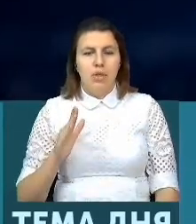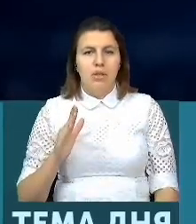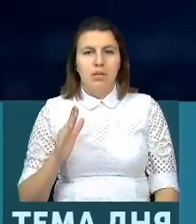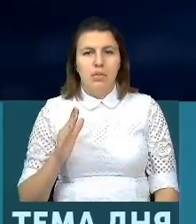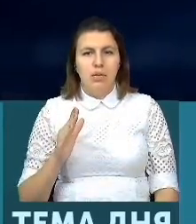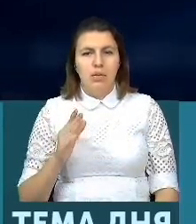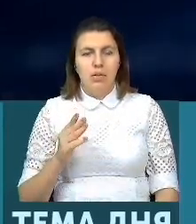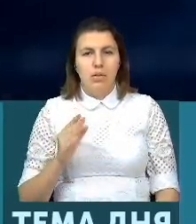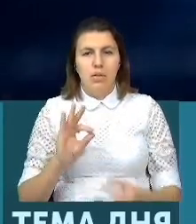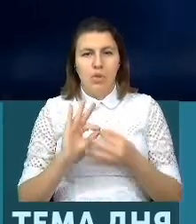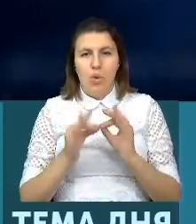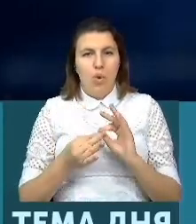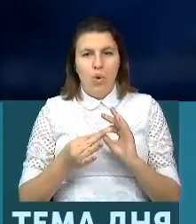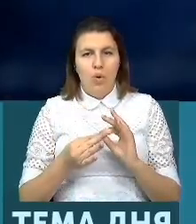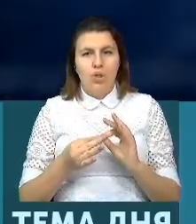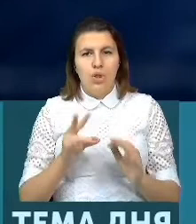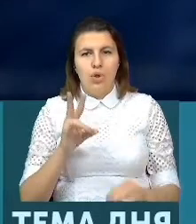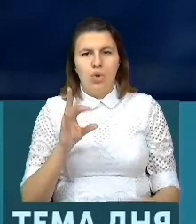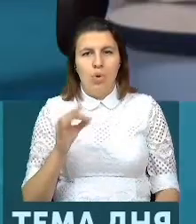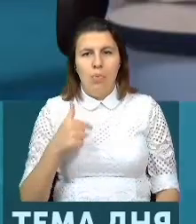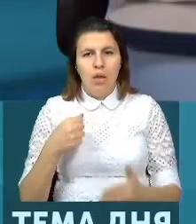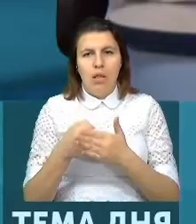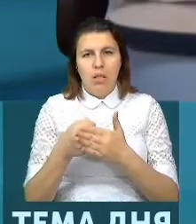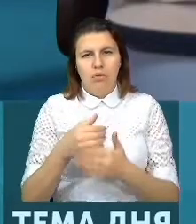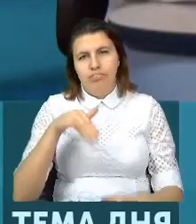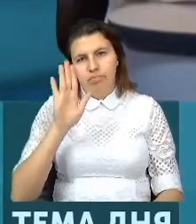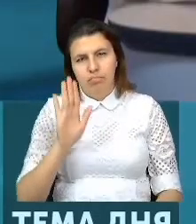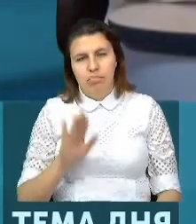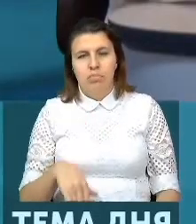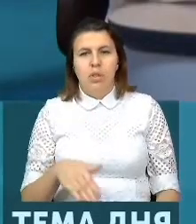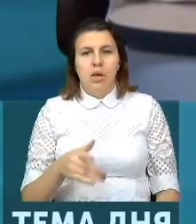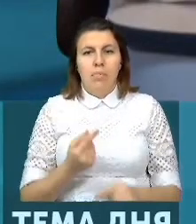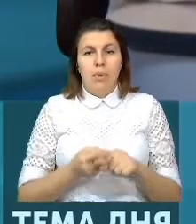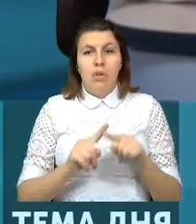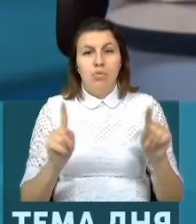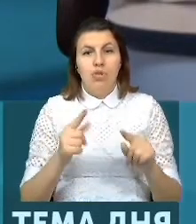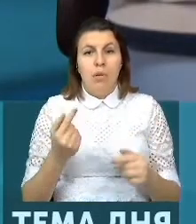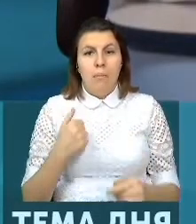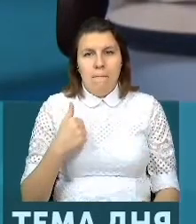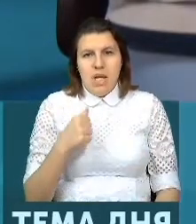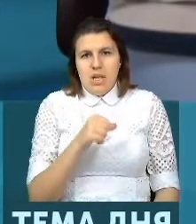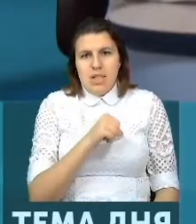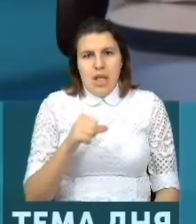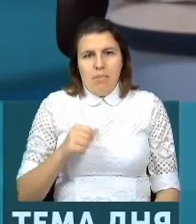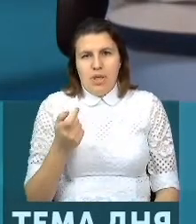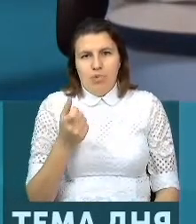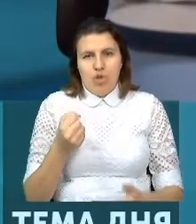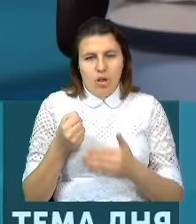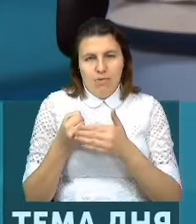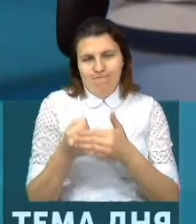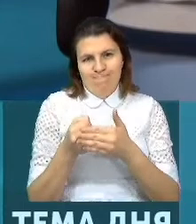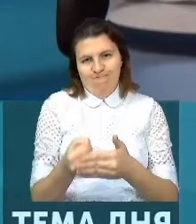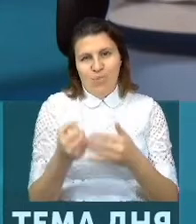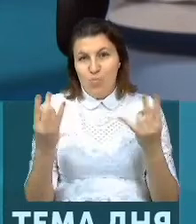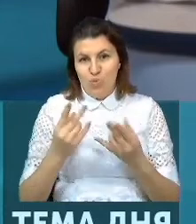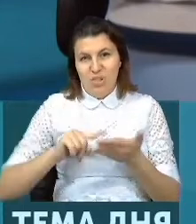Это был сложный процесс, но все-таки мы своего не добились. Ну, наверное, потому что мы сами немножко не дожали. Но с другой стороны,